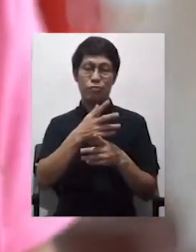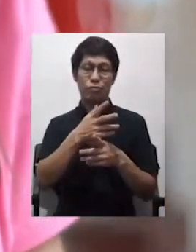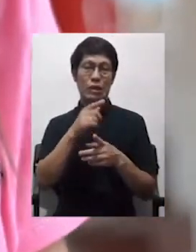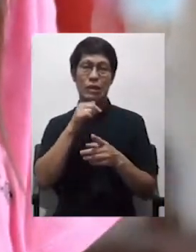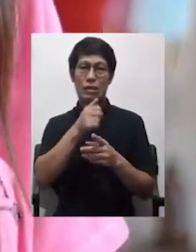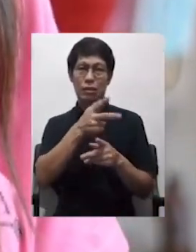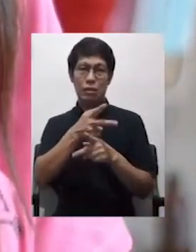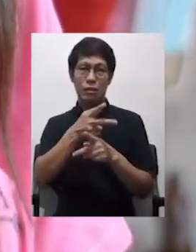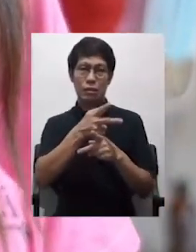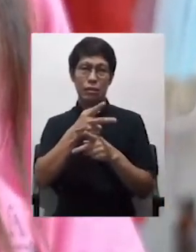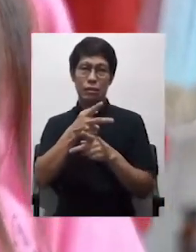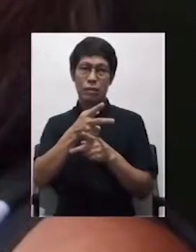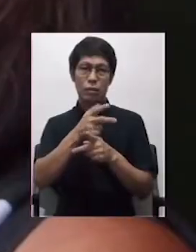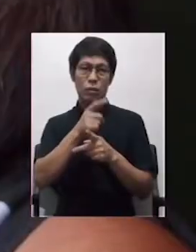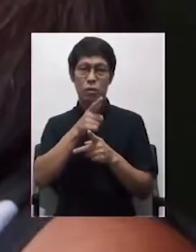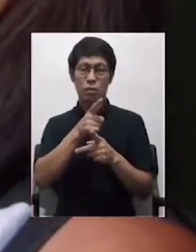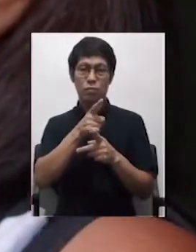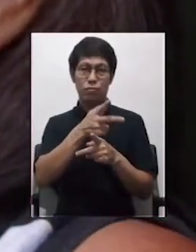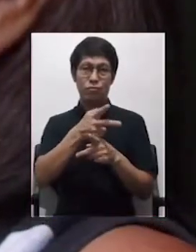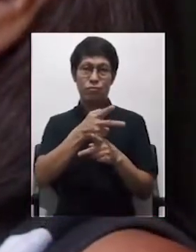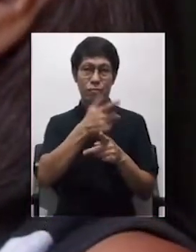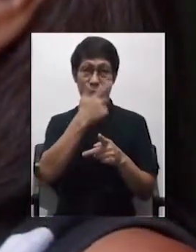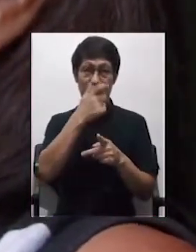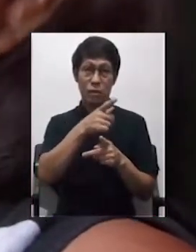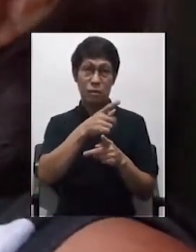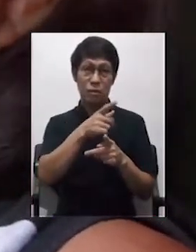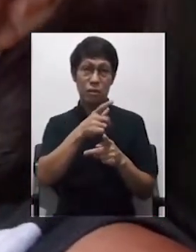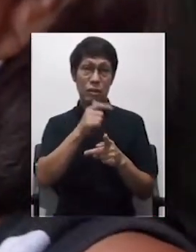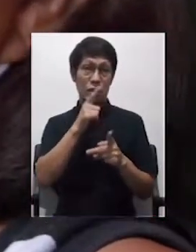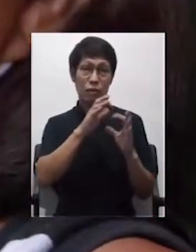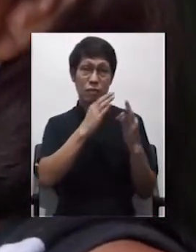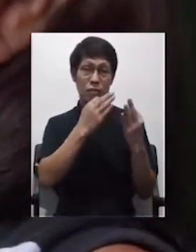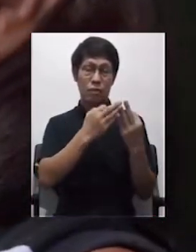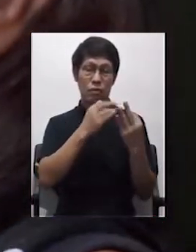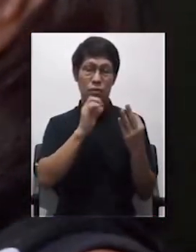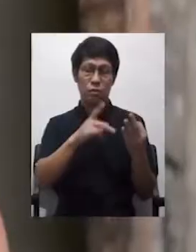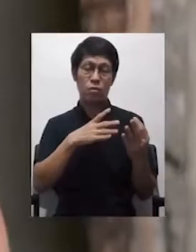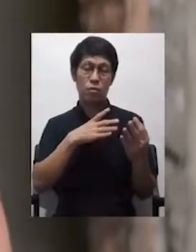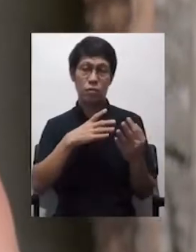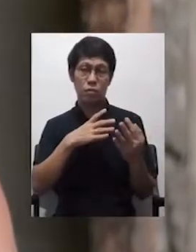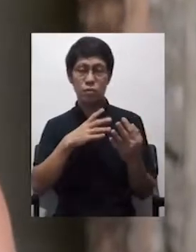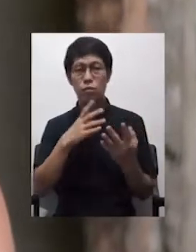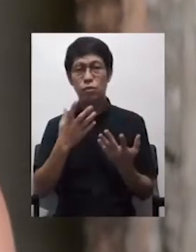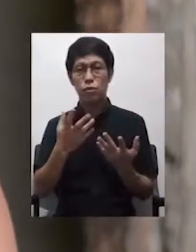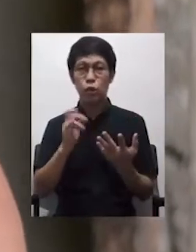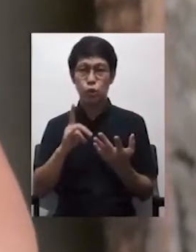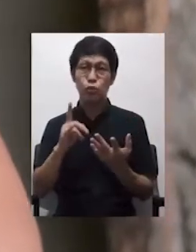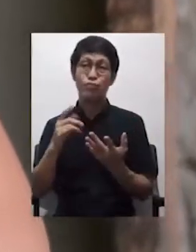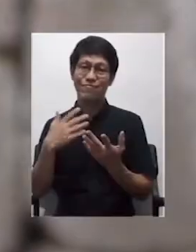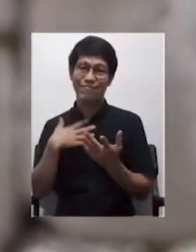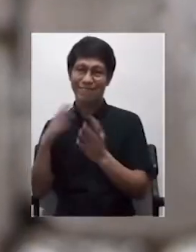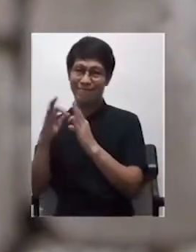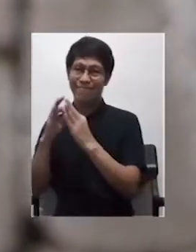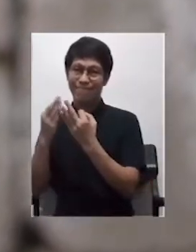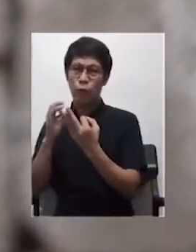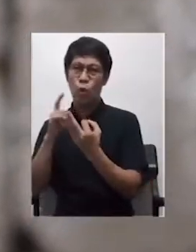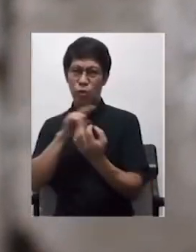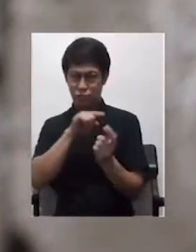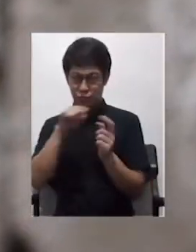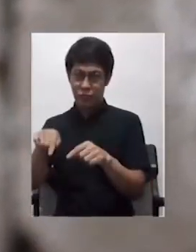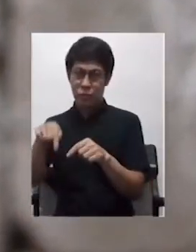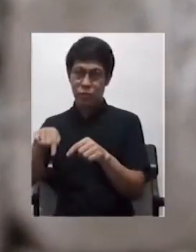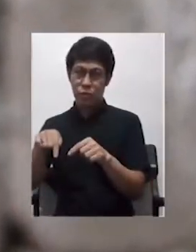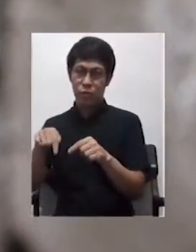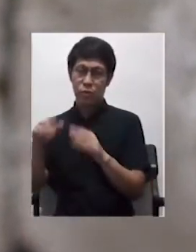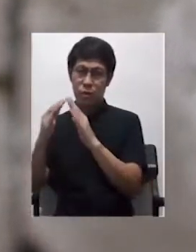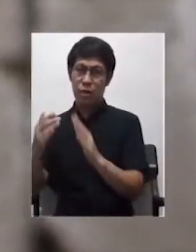bilang girlfriend mo. Eh, kung marunong naman siya makisama, lalong okay, sabi ko. Basta, sama-sama tayo. Na-hospital